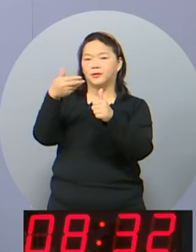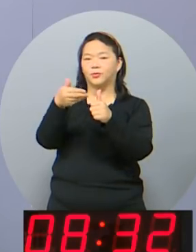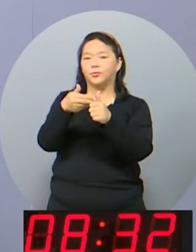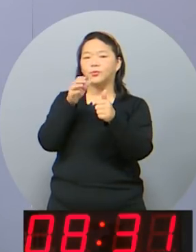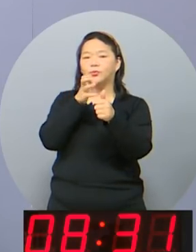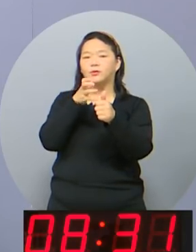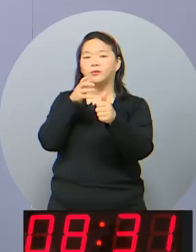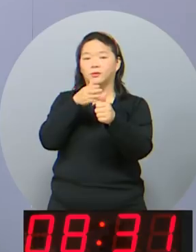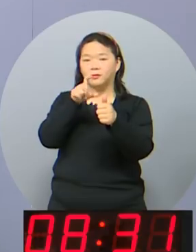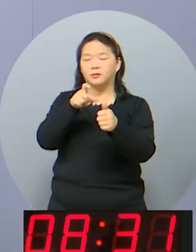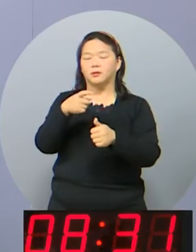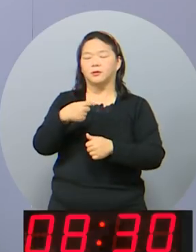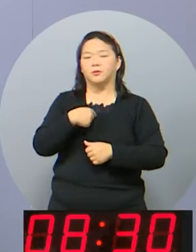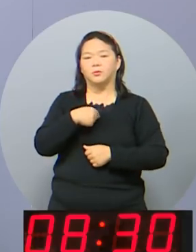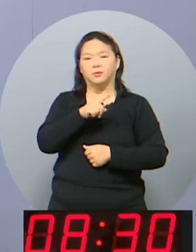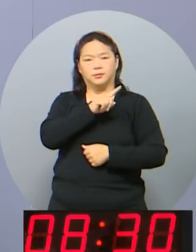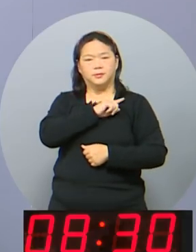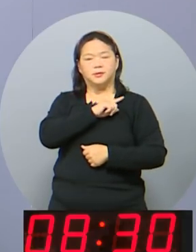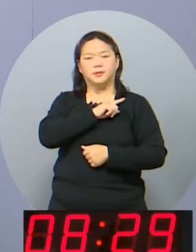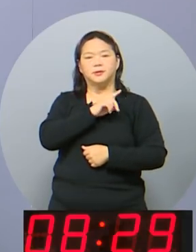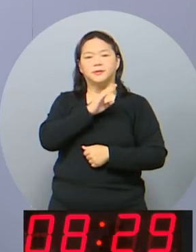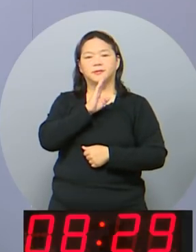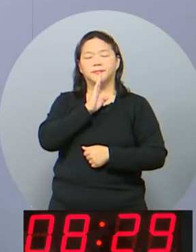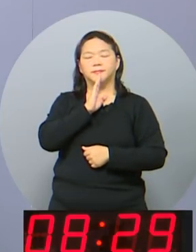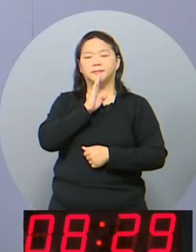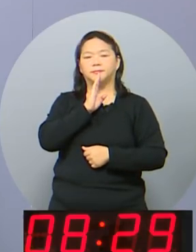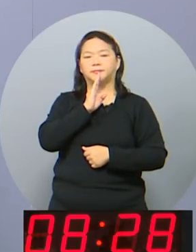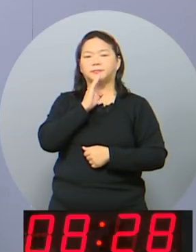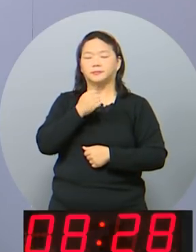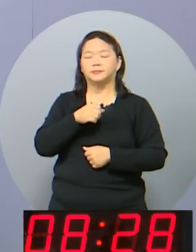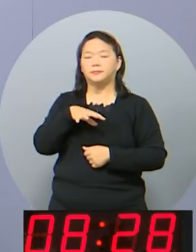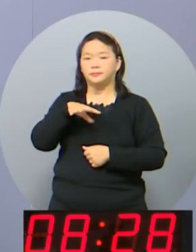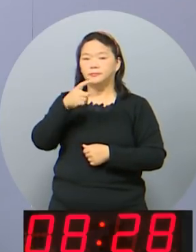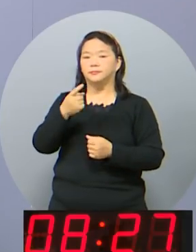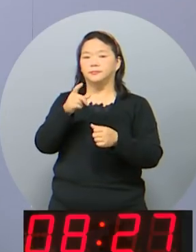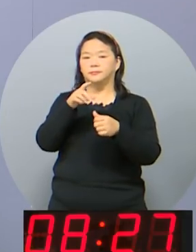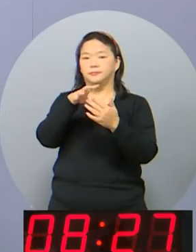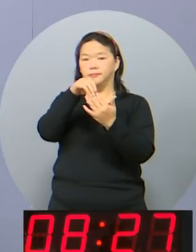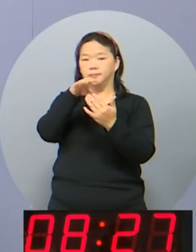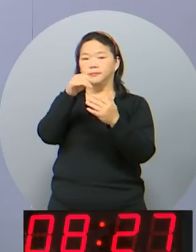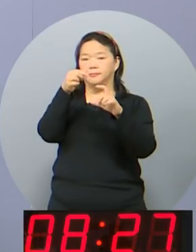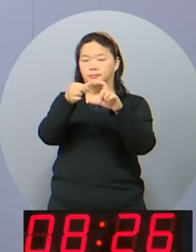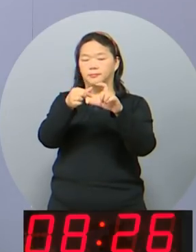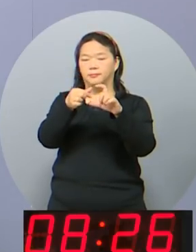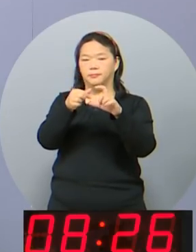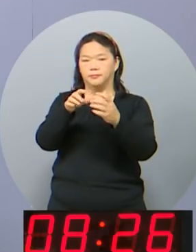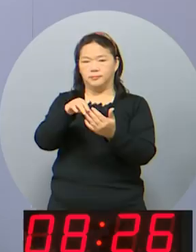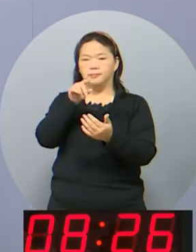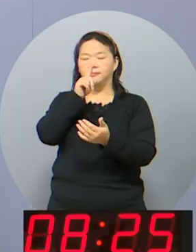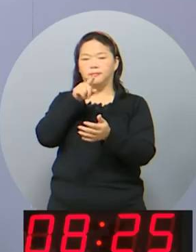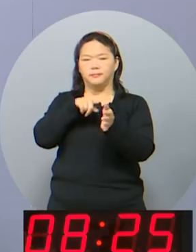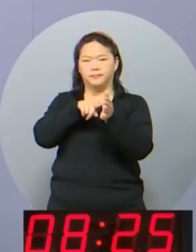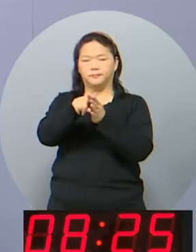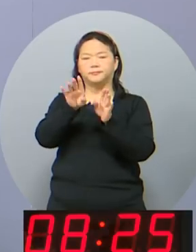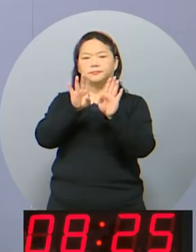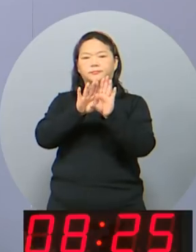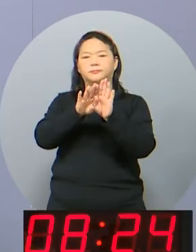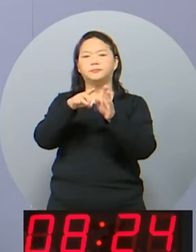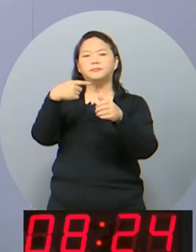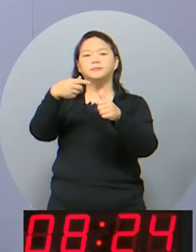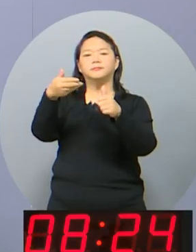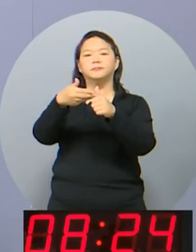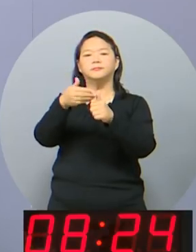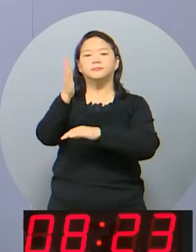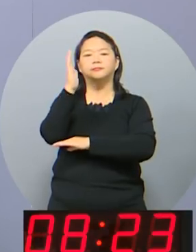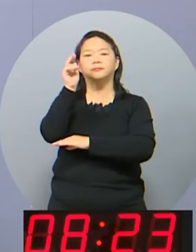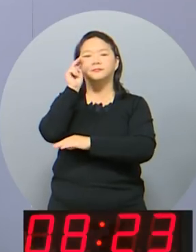题。那伟杰呢，也是率先在我们这个选区当中提出了专门的一个教育的政见。